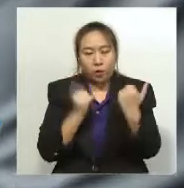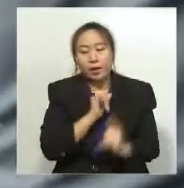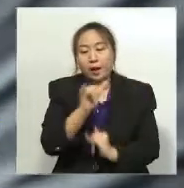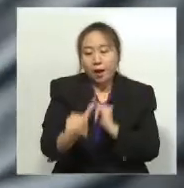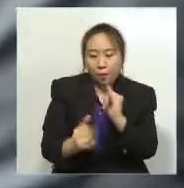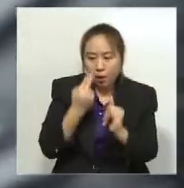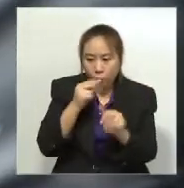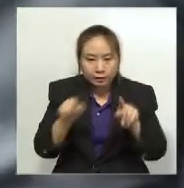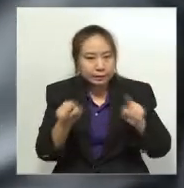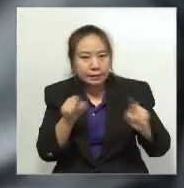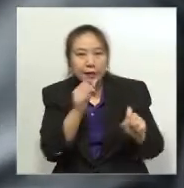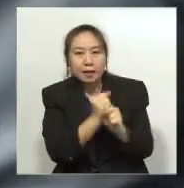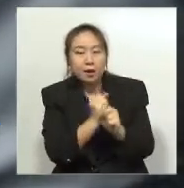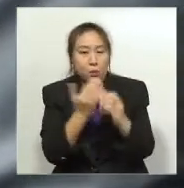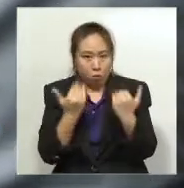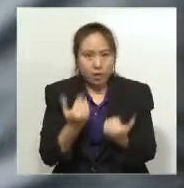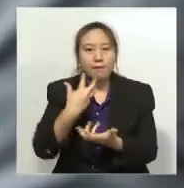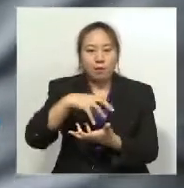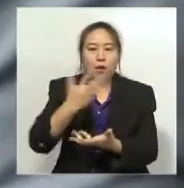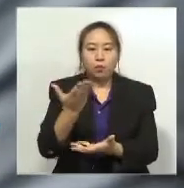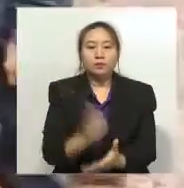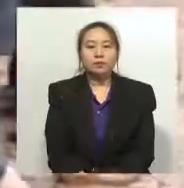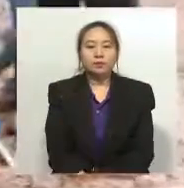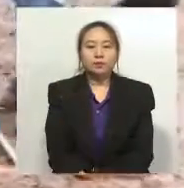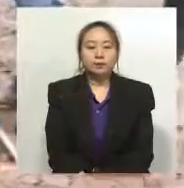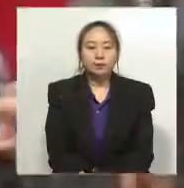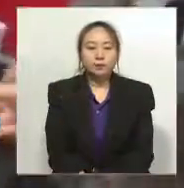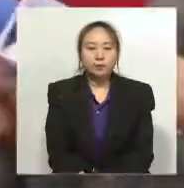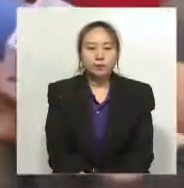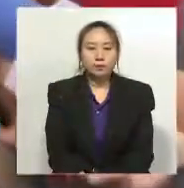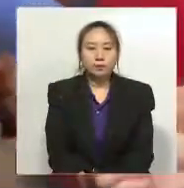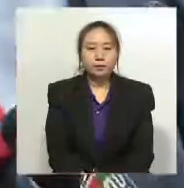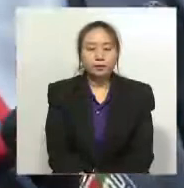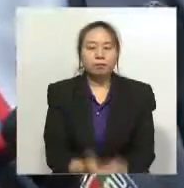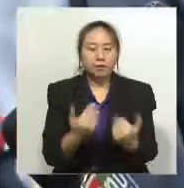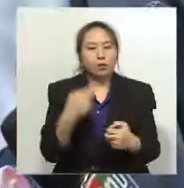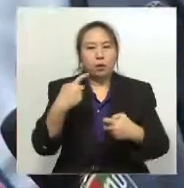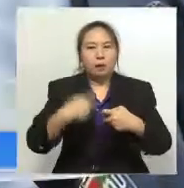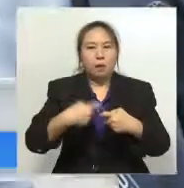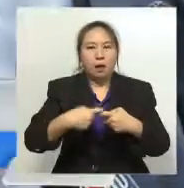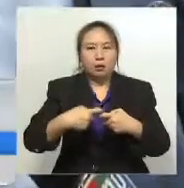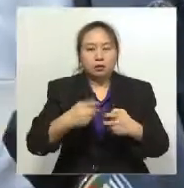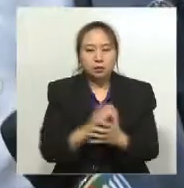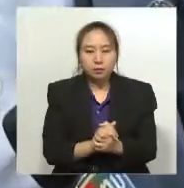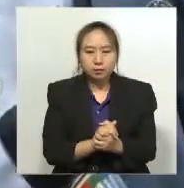ตามบัญชาการเหตุการณ์ในวันนี้ด้วยตนเองครับ ไปได้ลำบากมากแล้ว